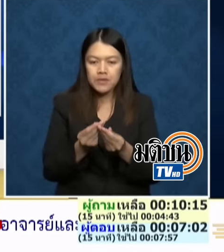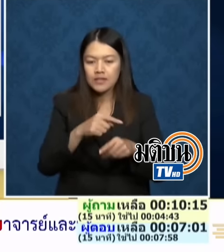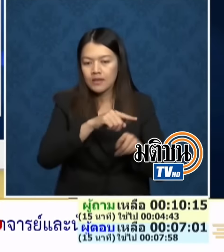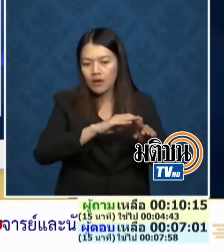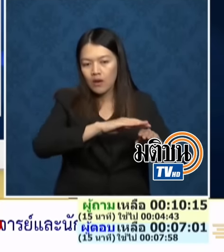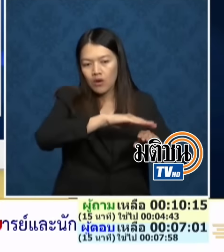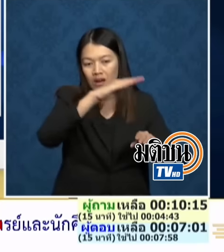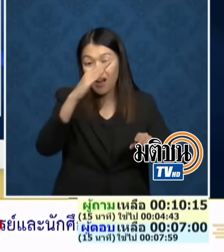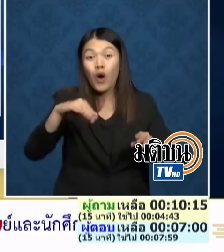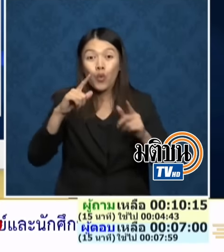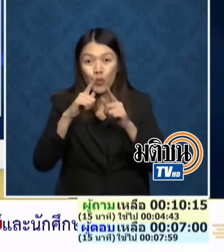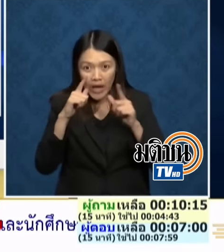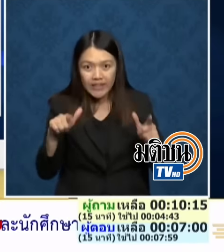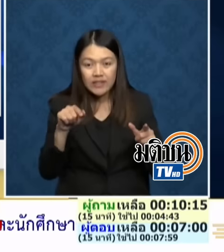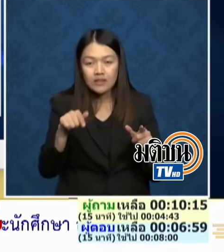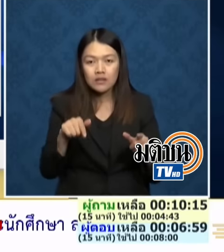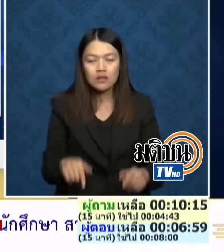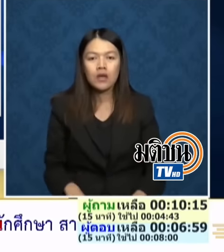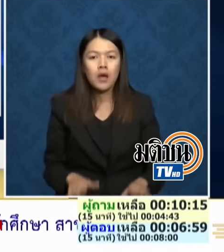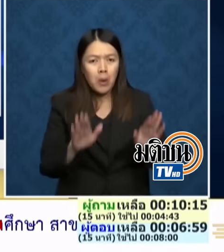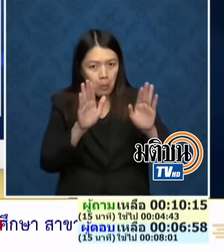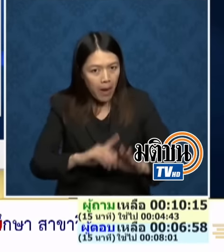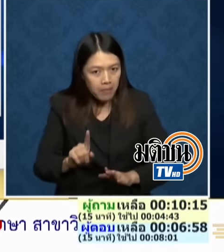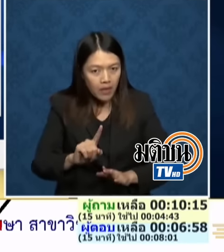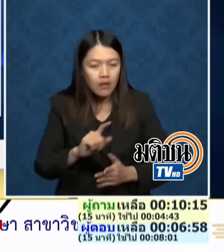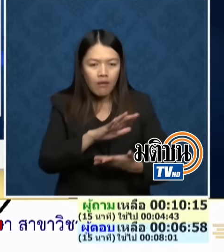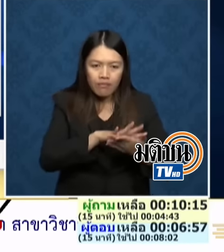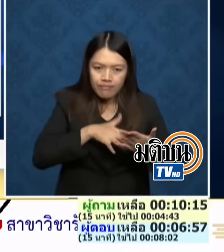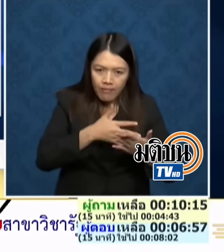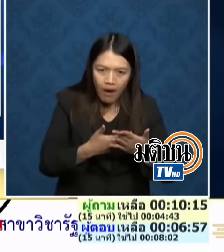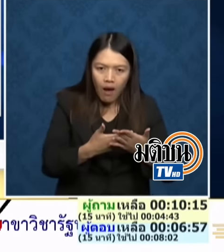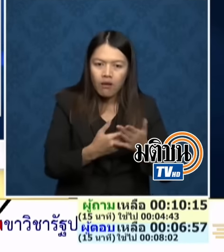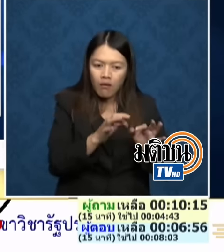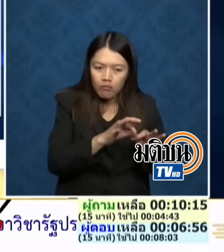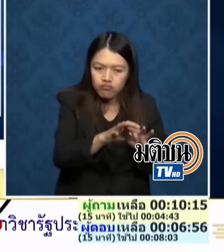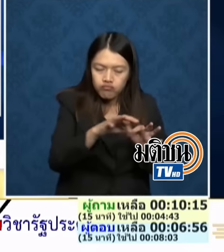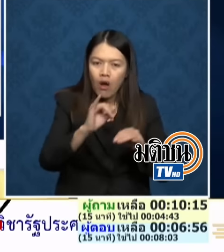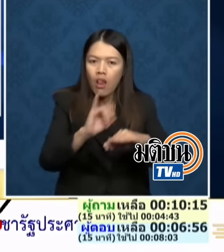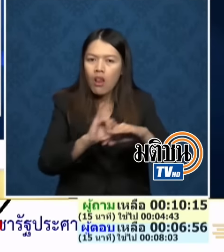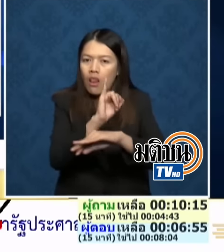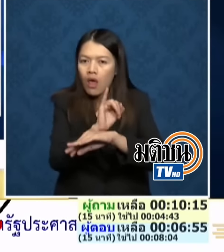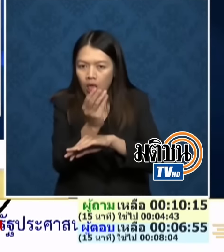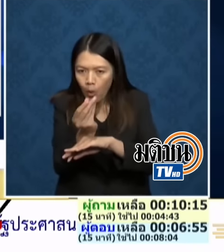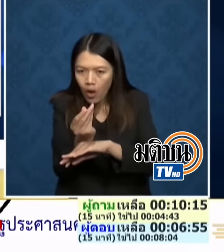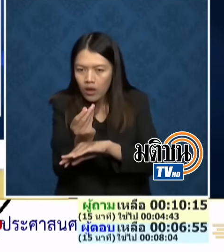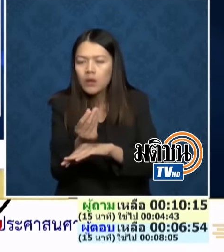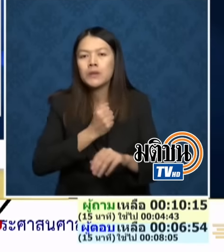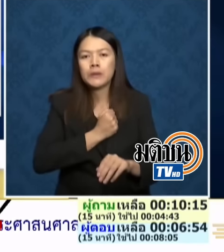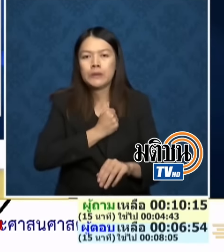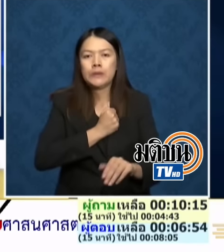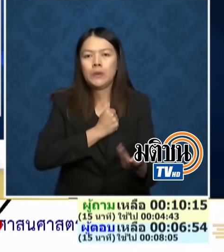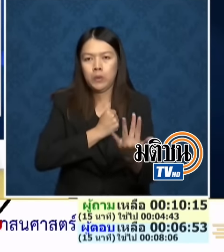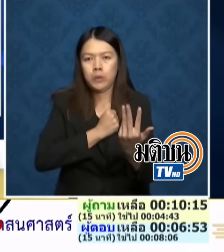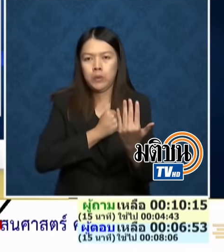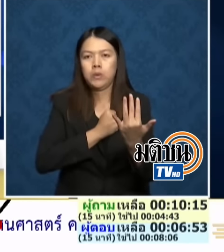ทยานเขาใหญ่ว่า มันเป็นรูปแบบไหน กี่ตาราง กิโลเมตร กี่ไล่เราอดใจรอครั